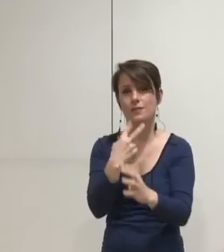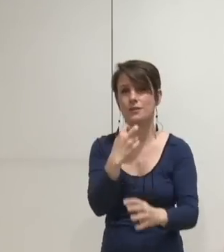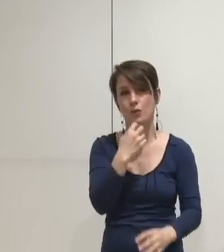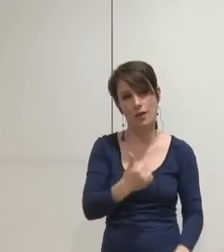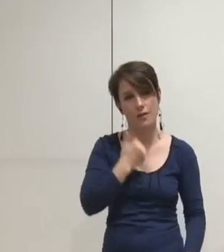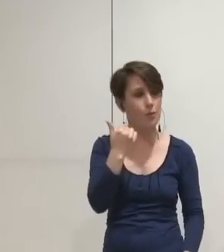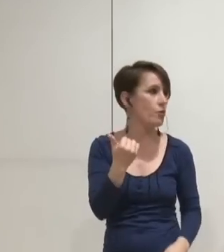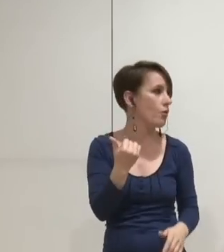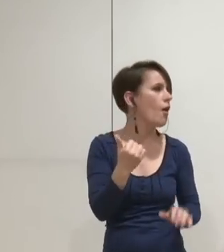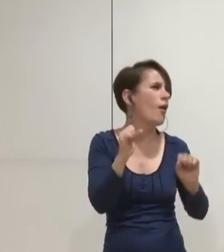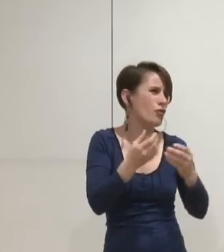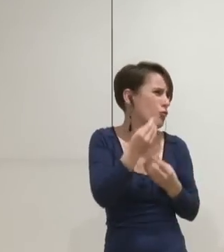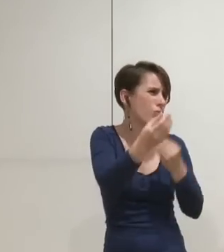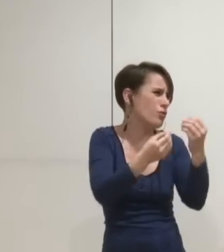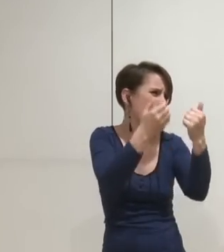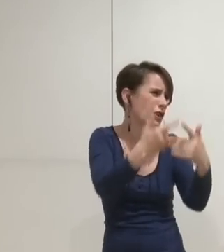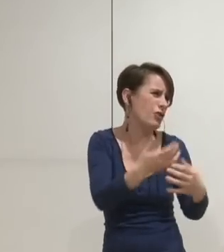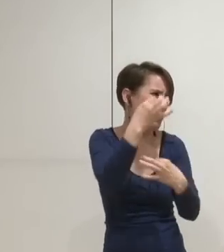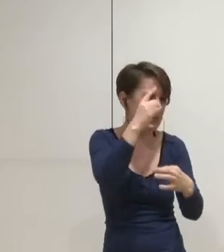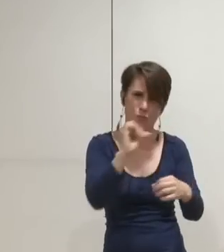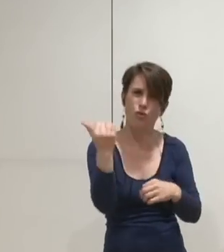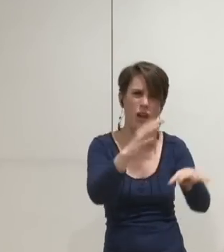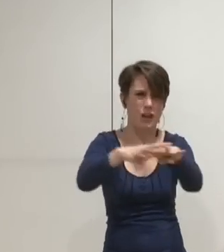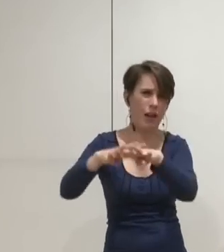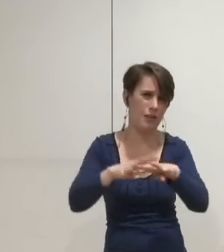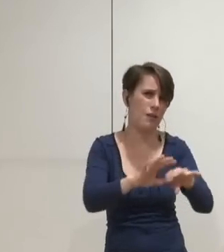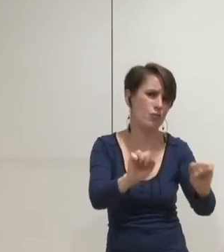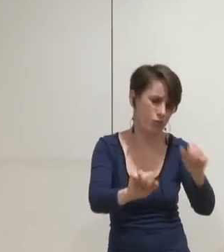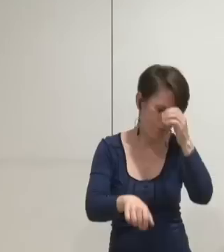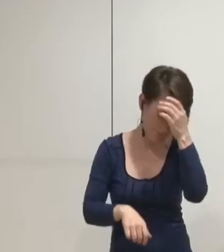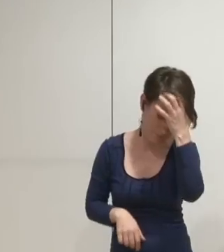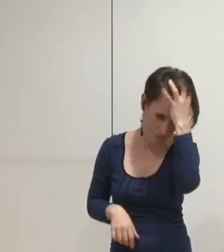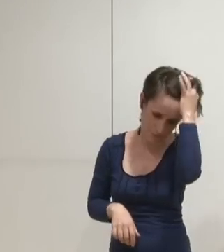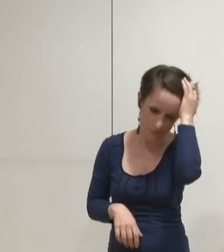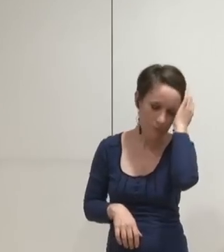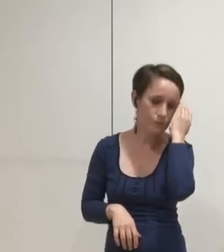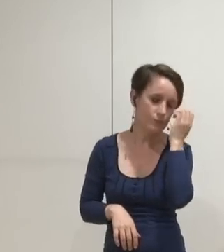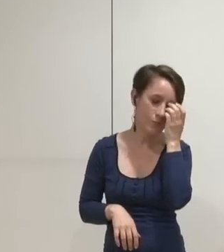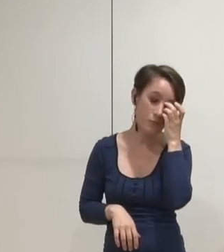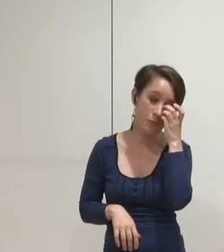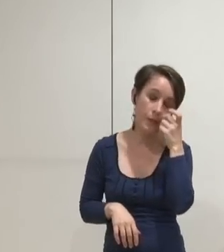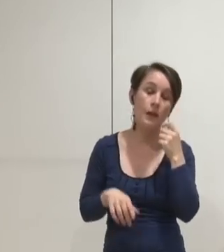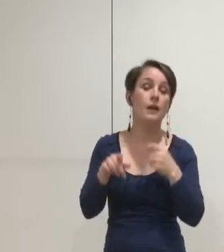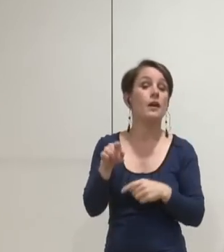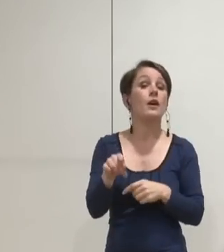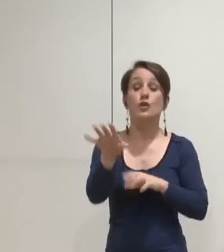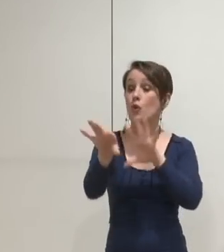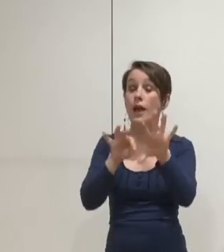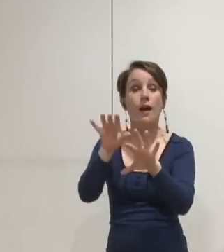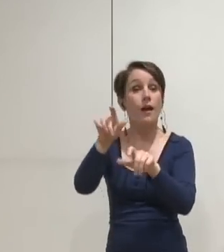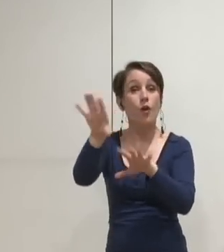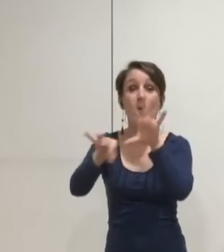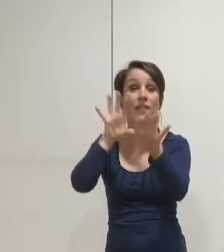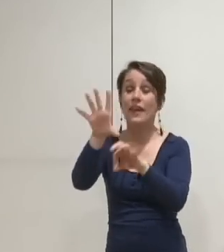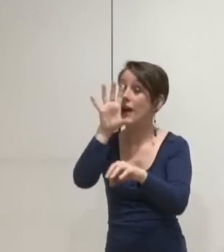exacts répartis par par secteur et donc on va inviter parmi les personnes qui sont tirées au sort il y en a